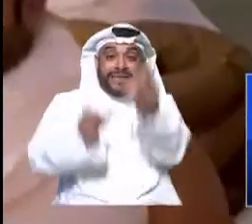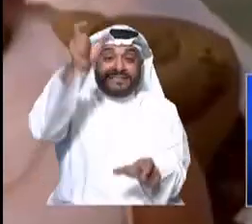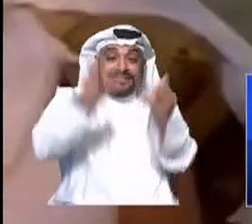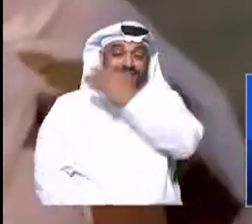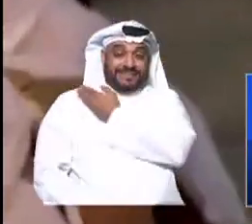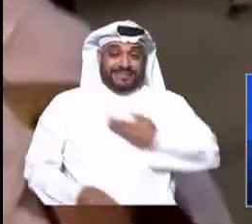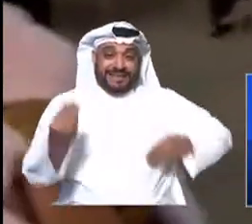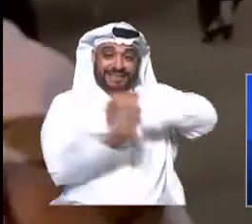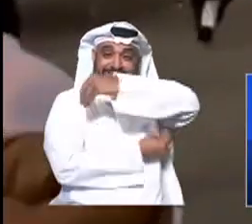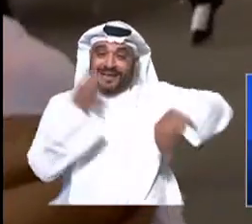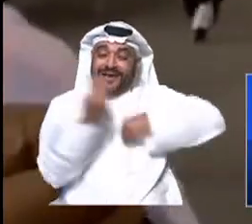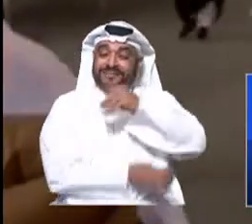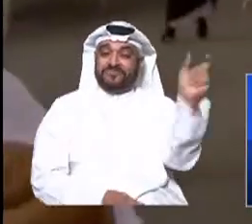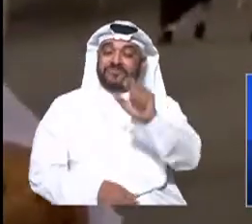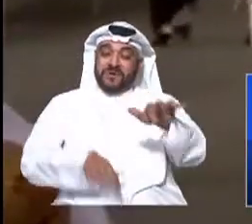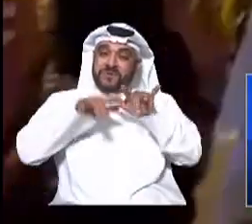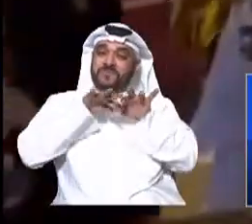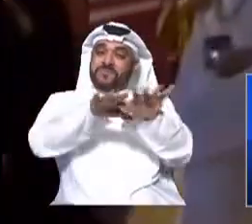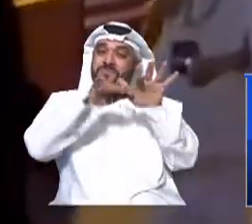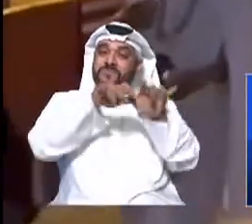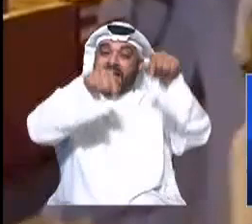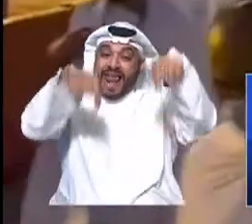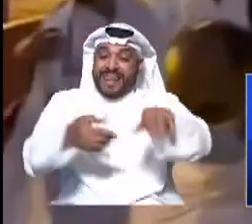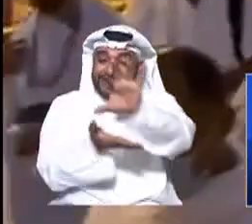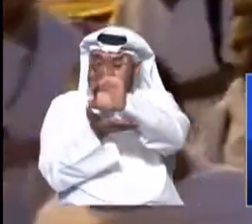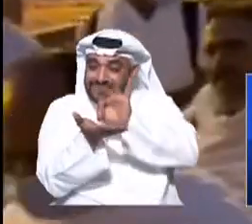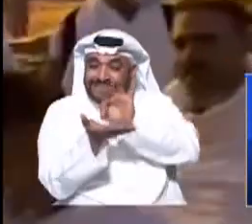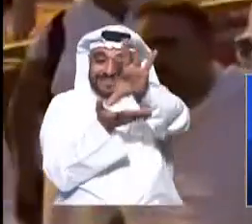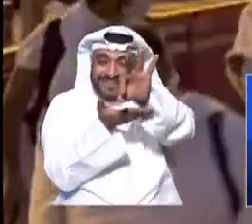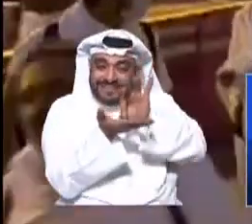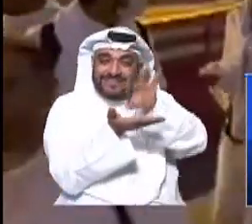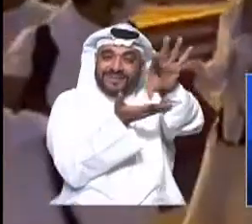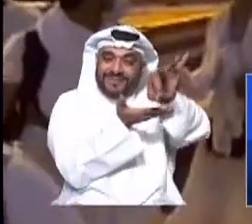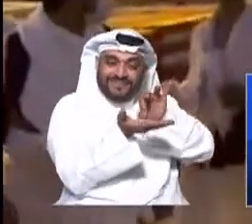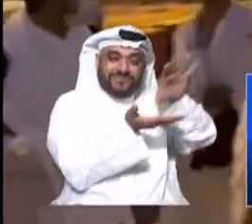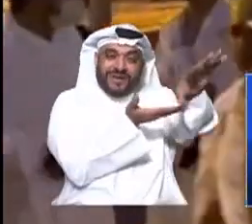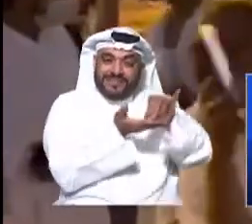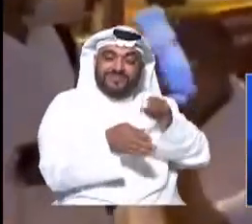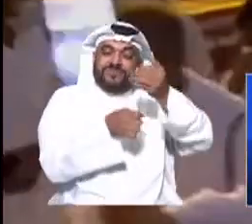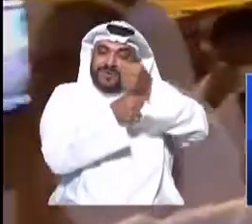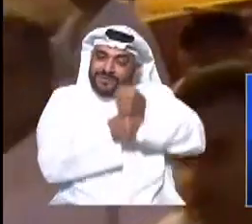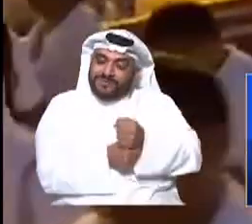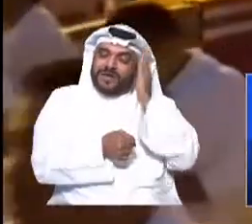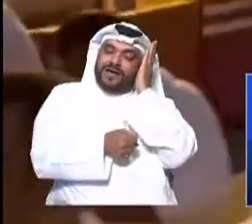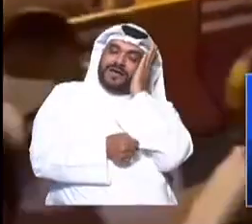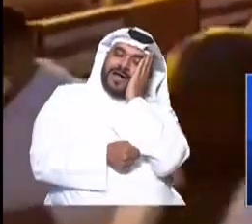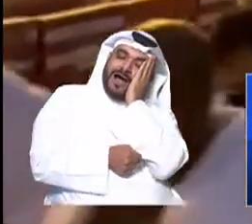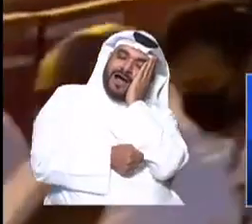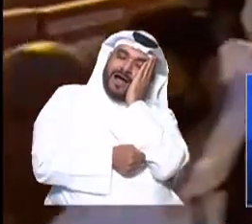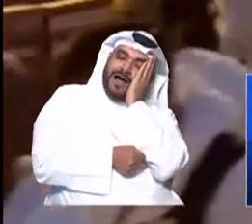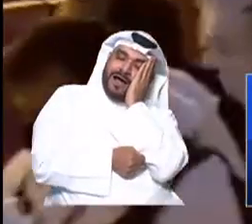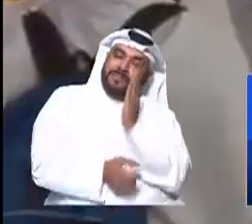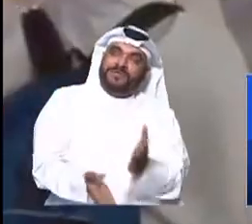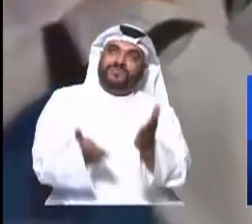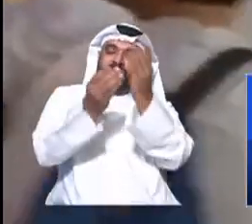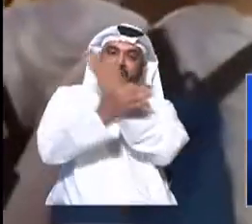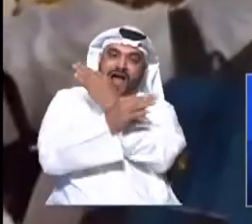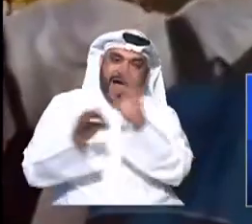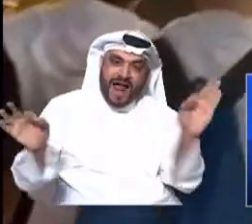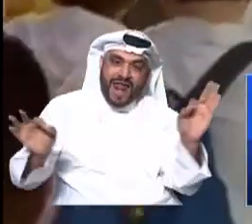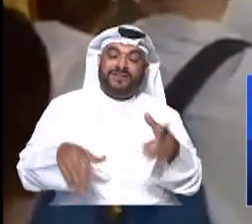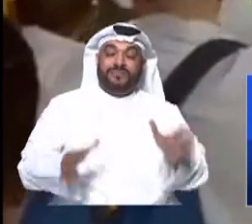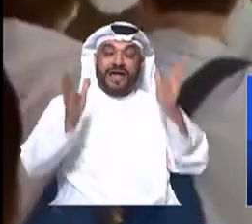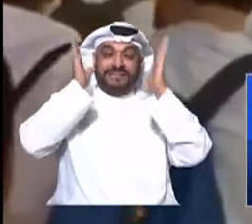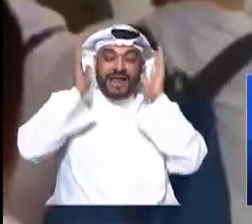روح الإسلام، نفروا نحو مزدلفة ثالث المشاعر المقدسة، يبيتون فيها قريري الأعين ذاكرين الله. بعد أن يؤدوا